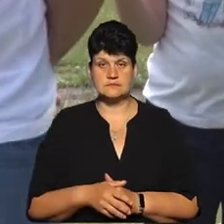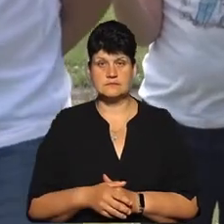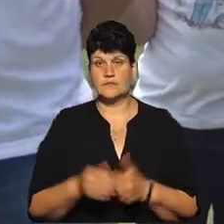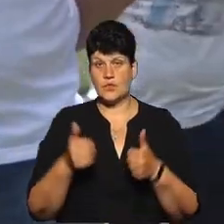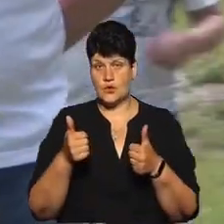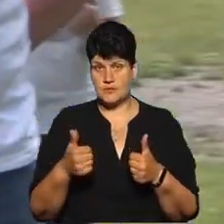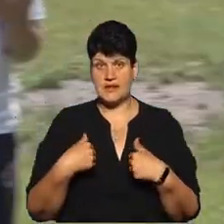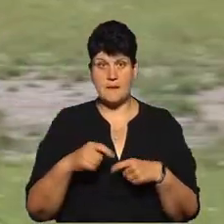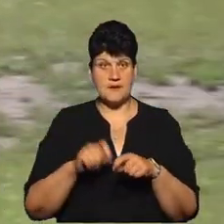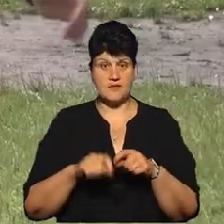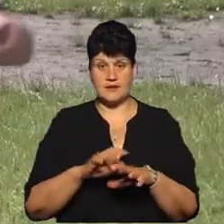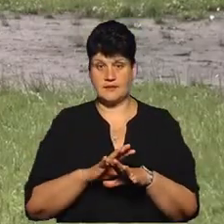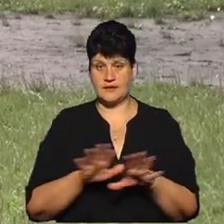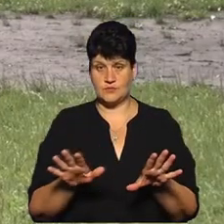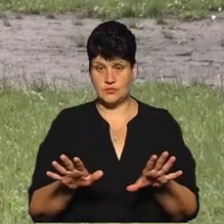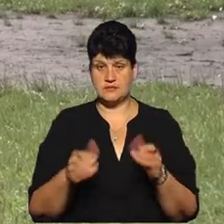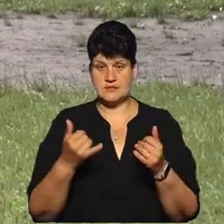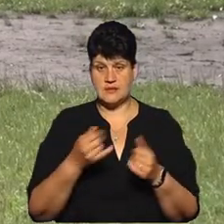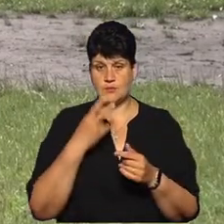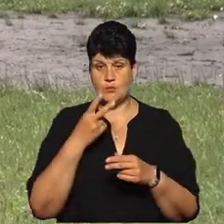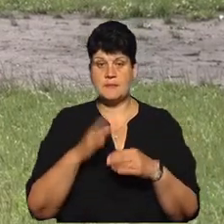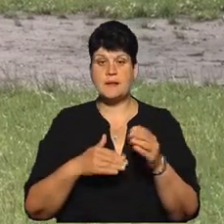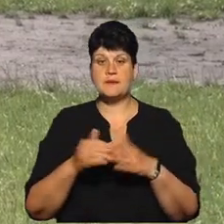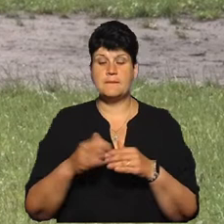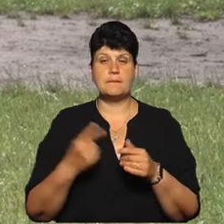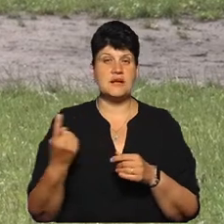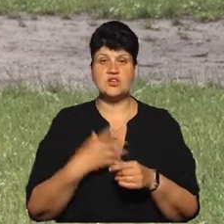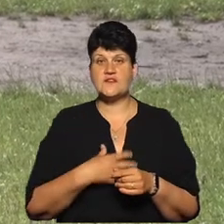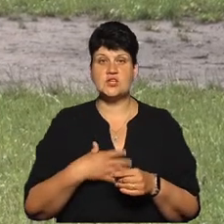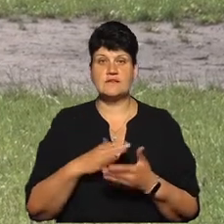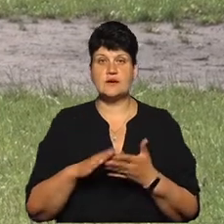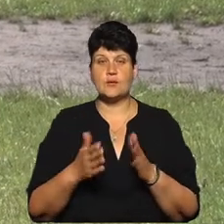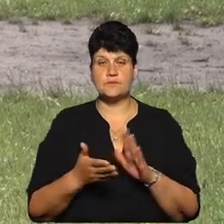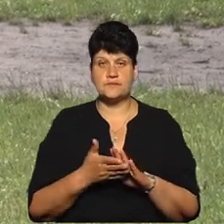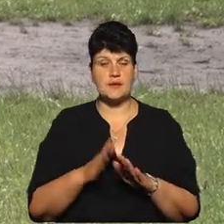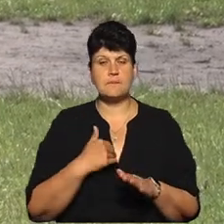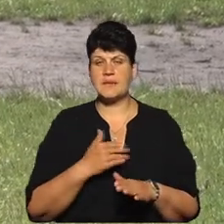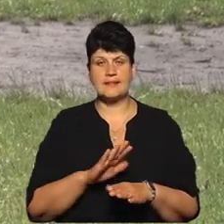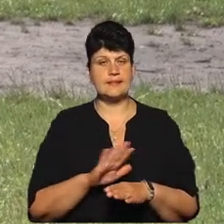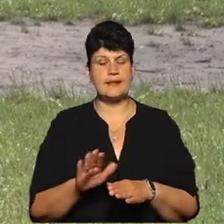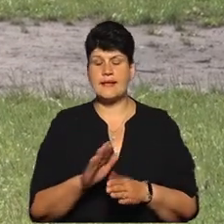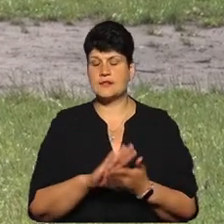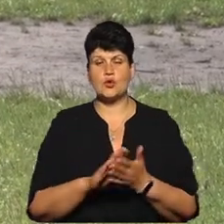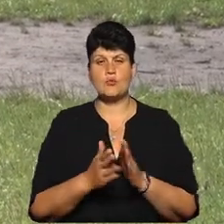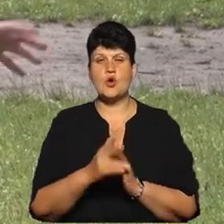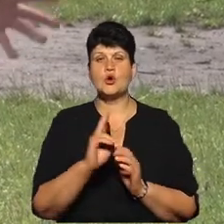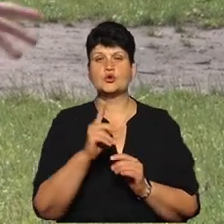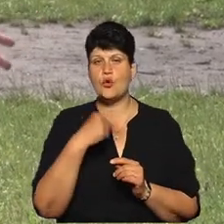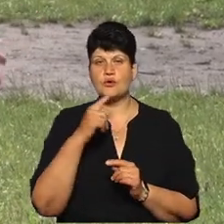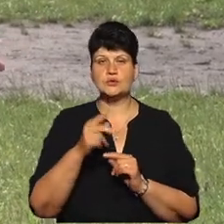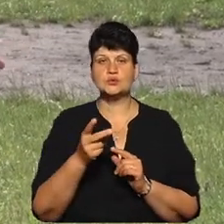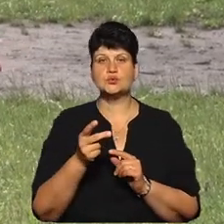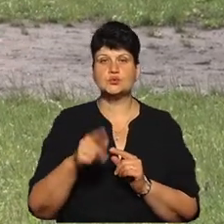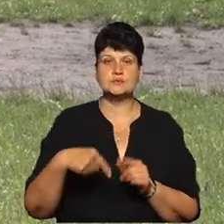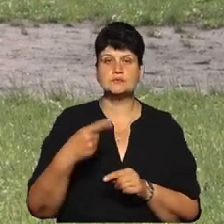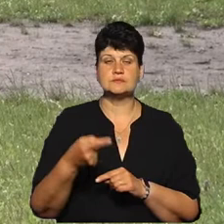буду, ми зараз це побачимо на практиці. Перша важлива умова. Ми не домовляємося, хто каже наступну цифру. Будь-хто з